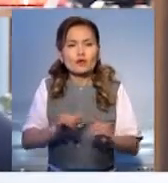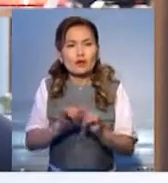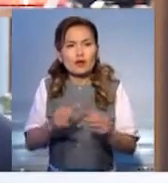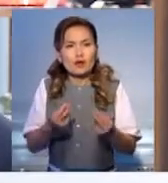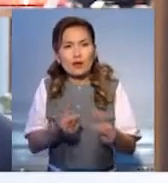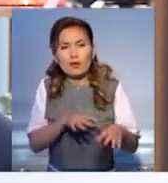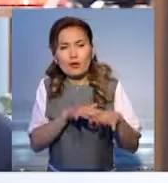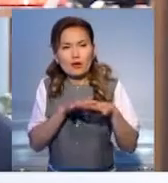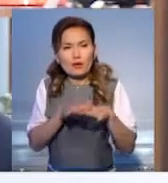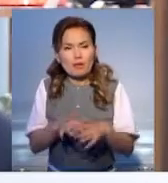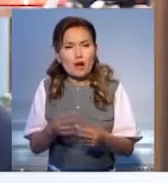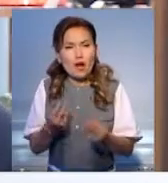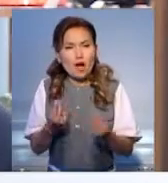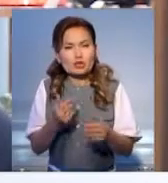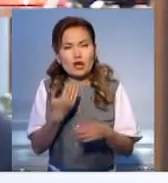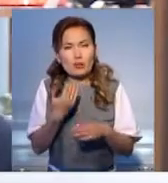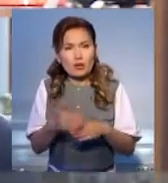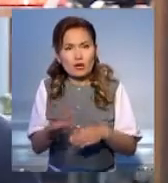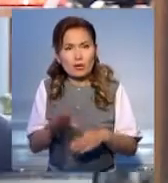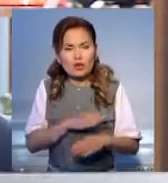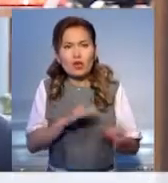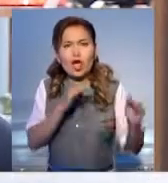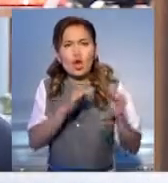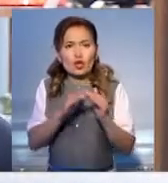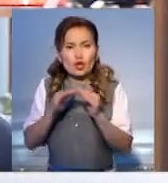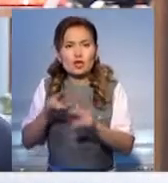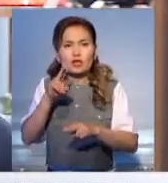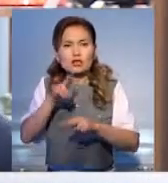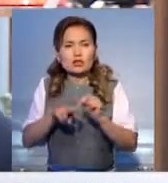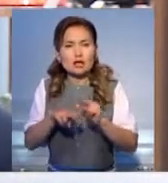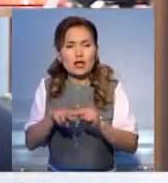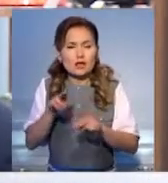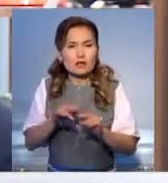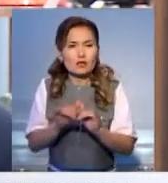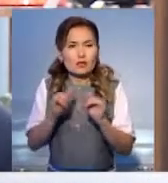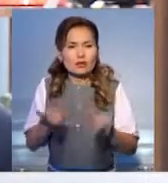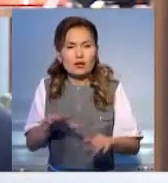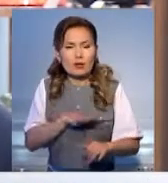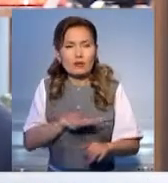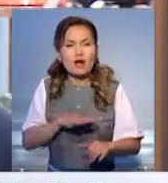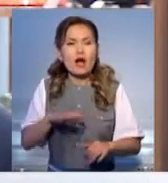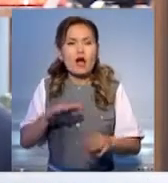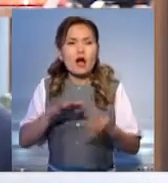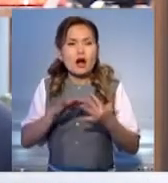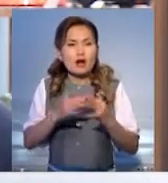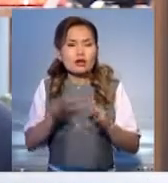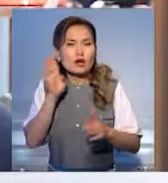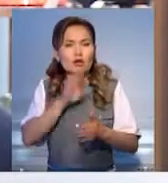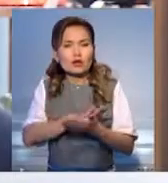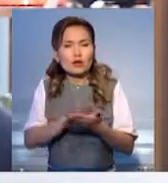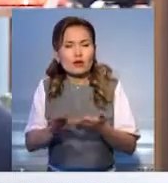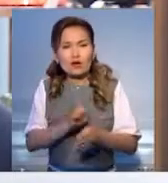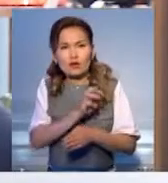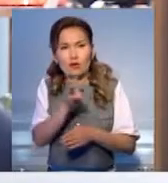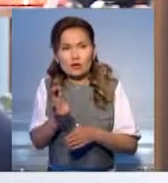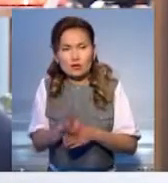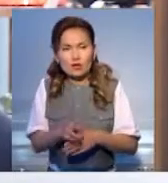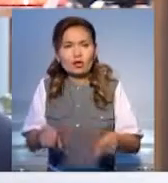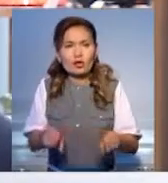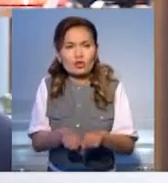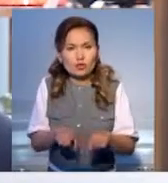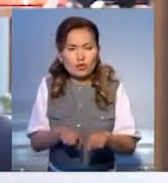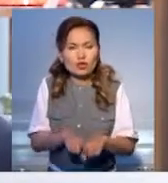қаржыландыруға қаражат бөлінді. Тұрғын үйлер салынып жатыр елді мекендерде. Ауыз суға байланысты елбасының